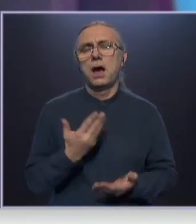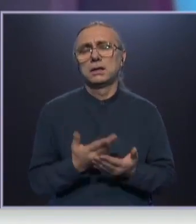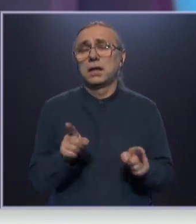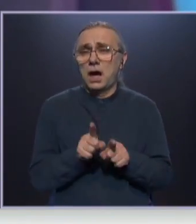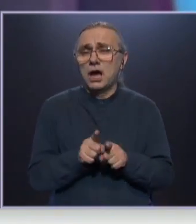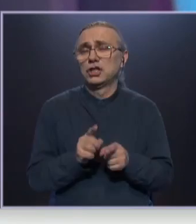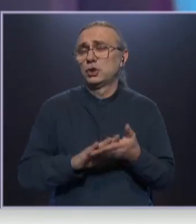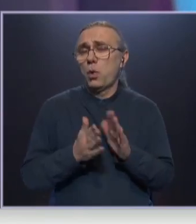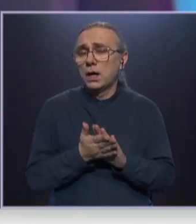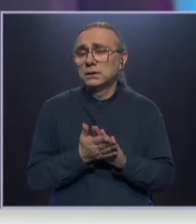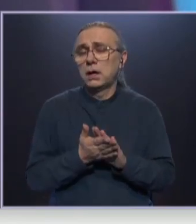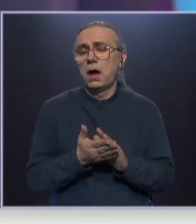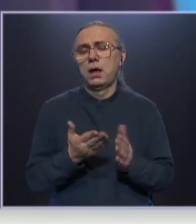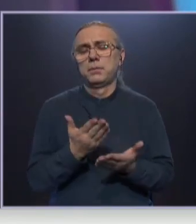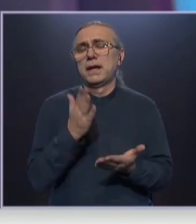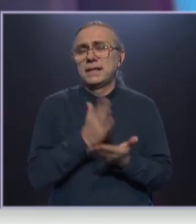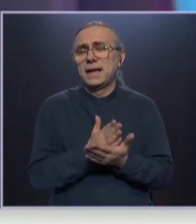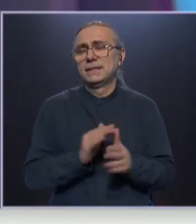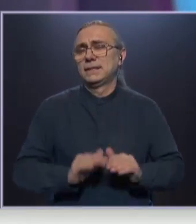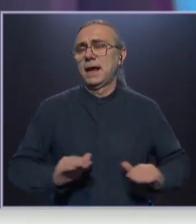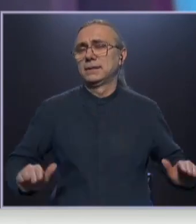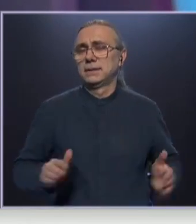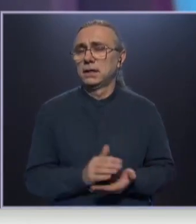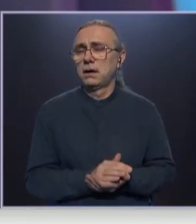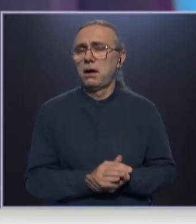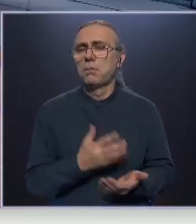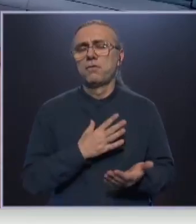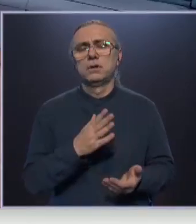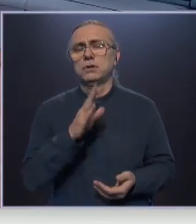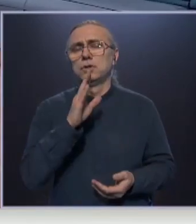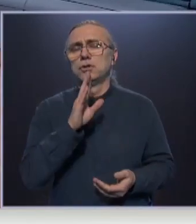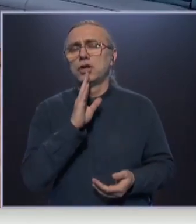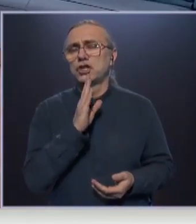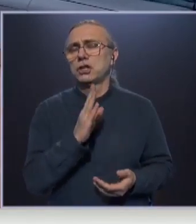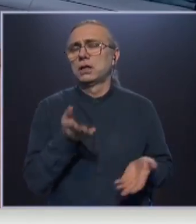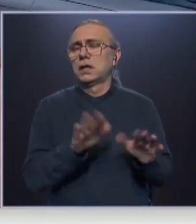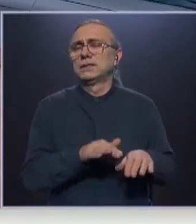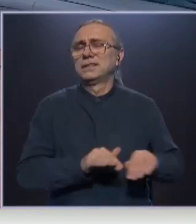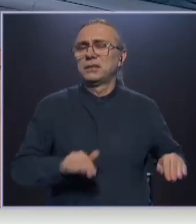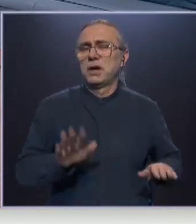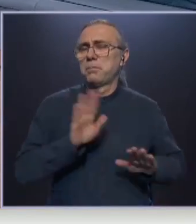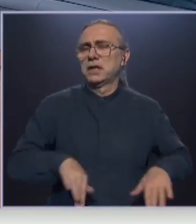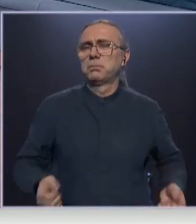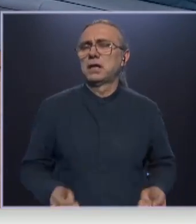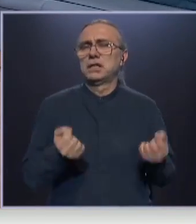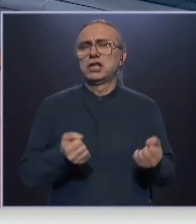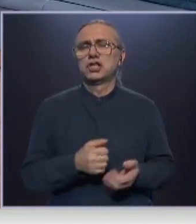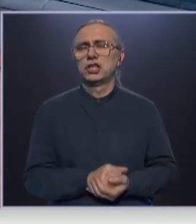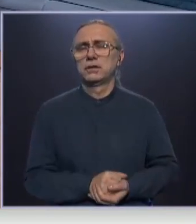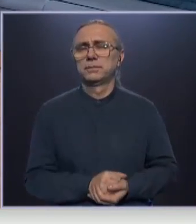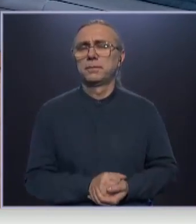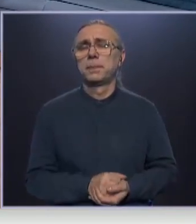два. И девушка понимает, что она остается с двумя детьми и вообще без поддержки. Но мы все равно должны